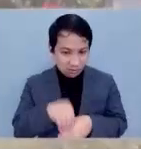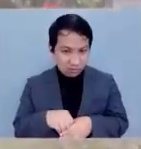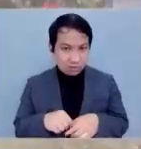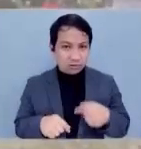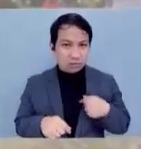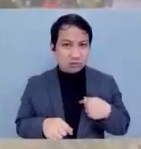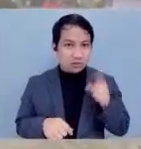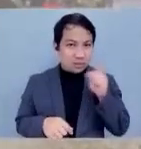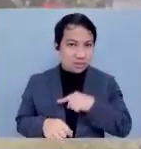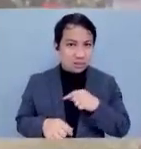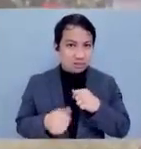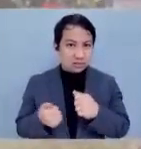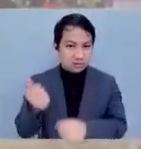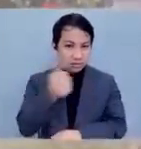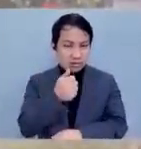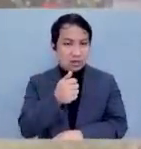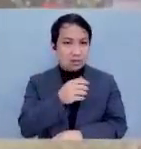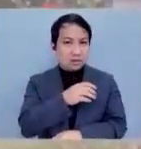Chief of Staff,